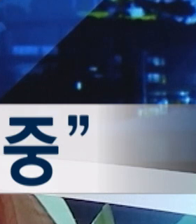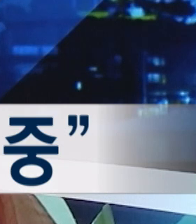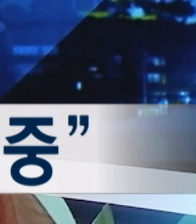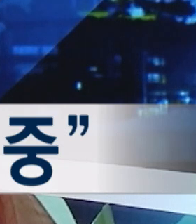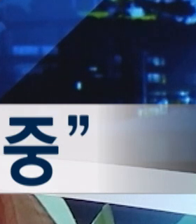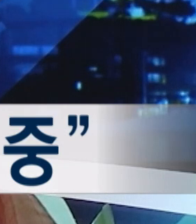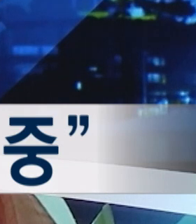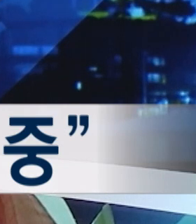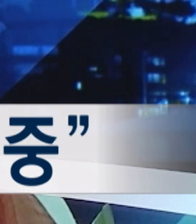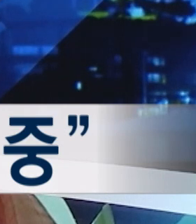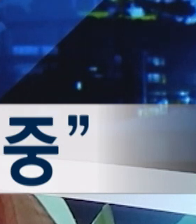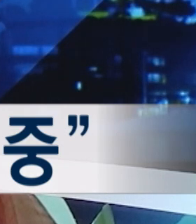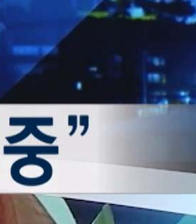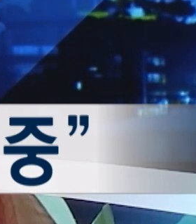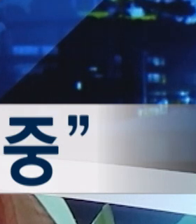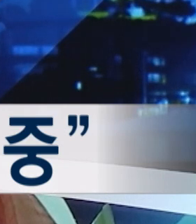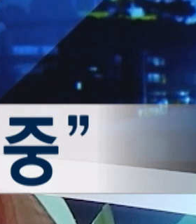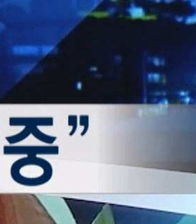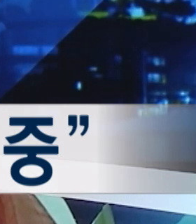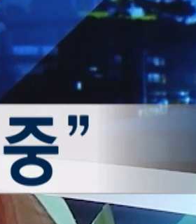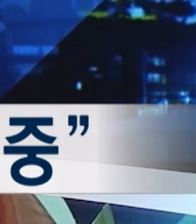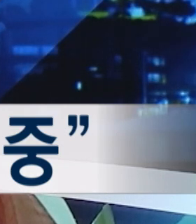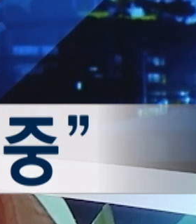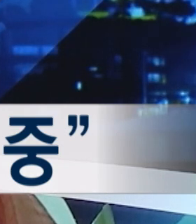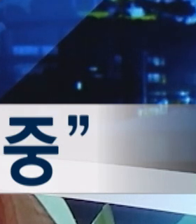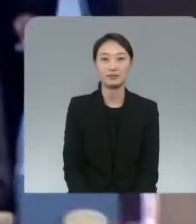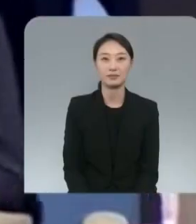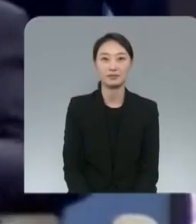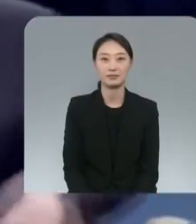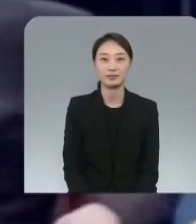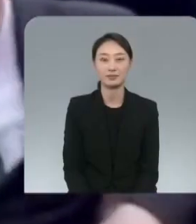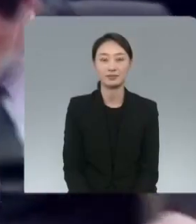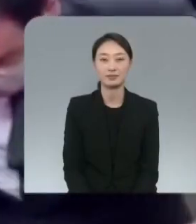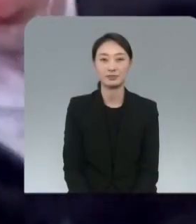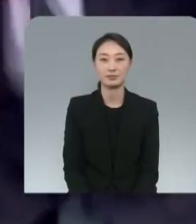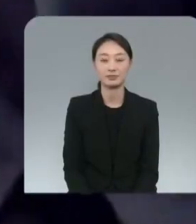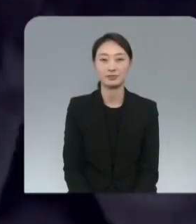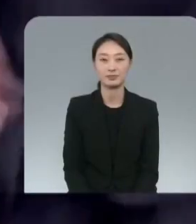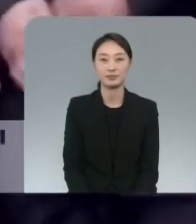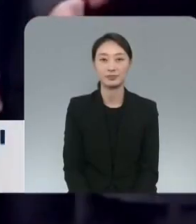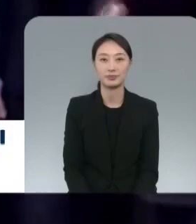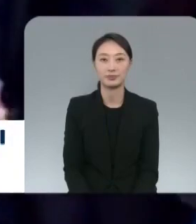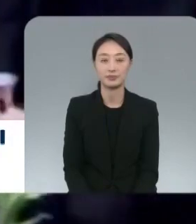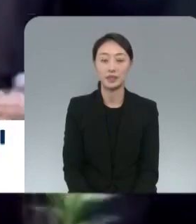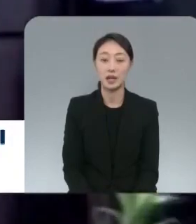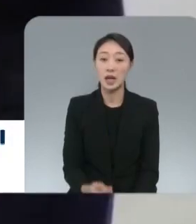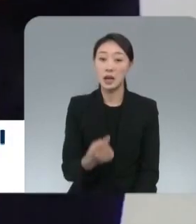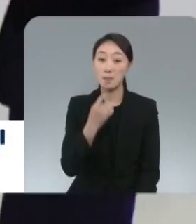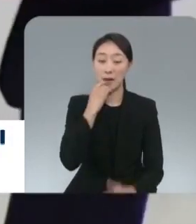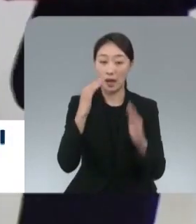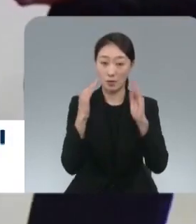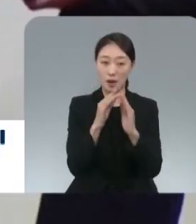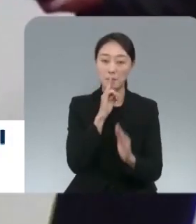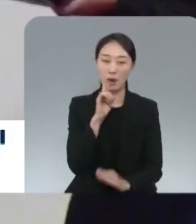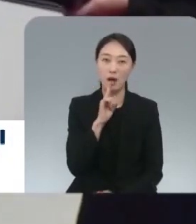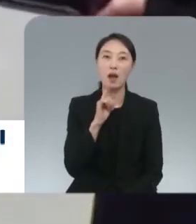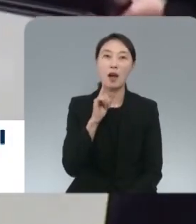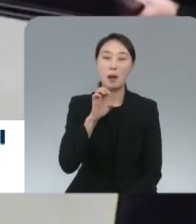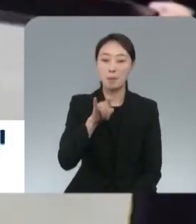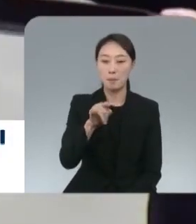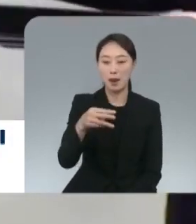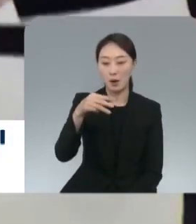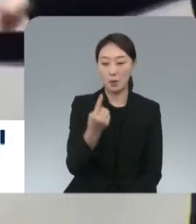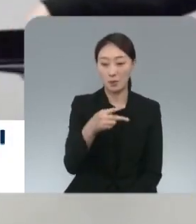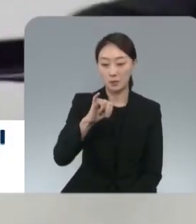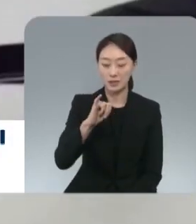유력해 보입니다 이정민 기자가 보도합니다 미국 백악관은 중국이 펠로십 이 하원 의장의 타이완